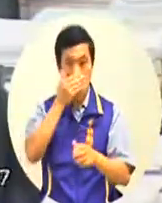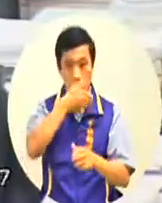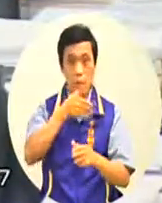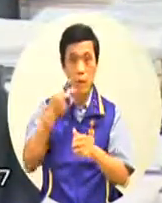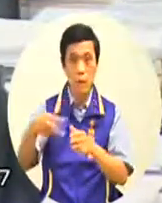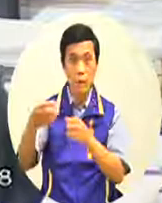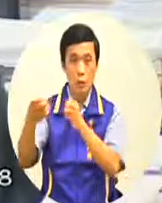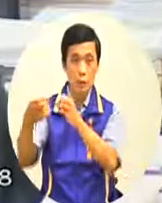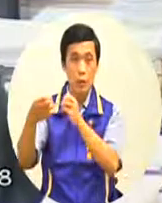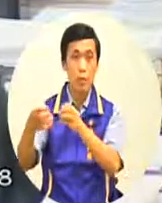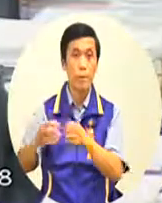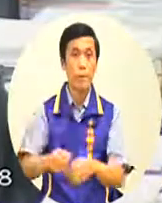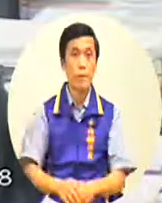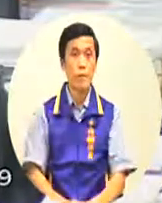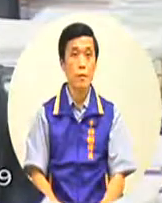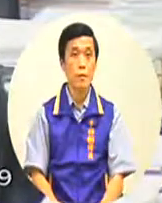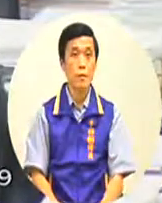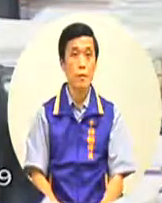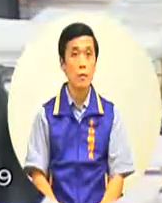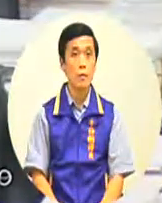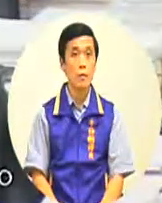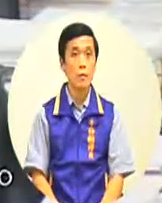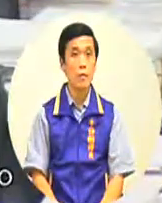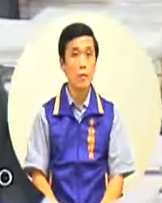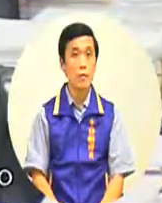好， 主席我请。